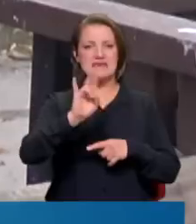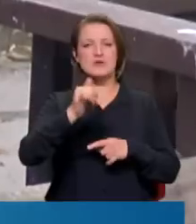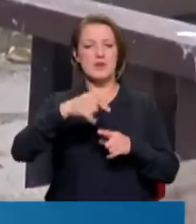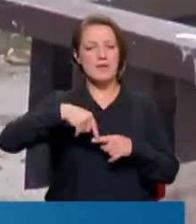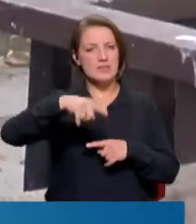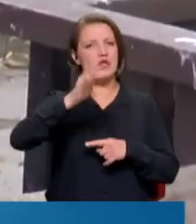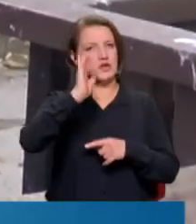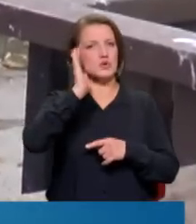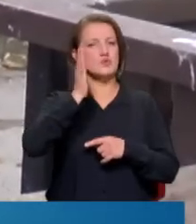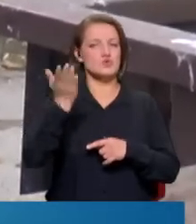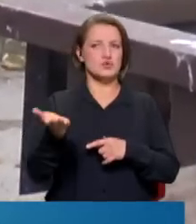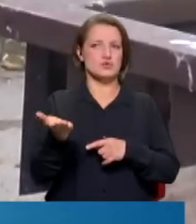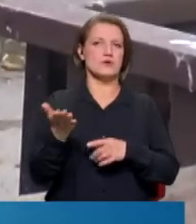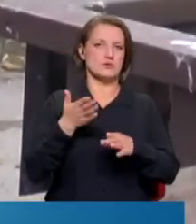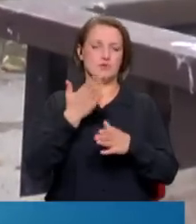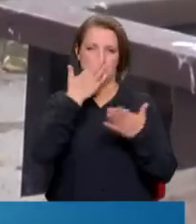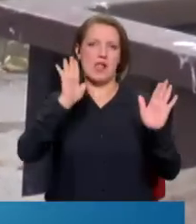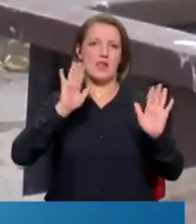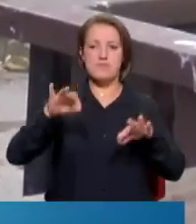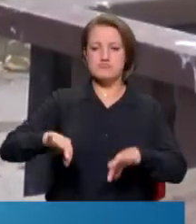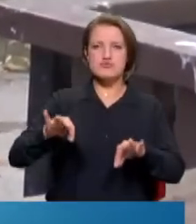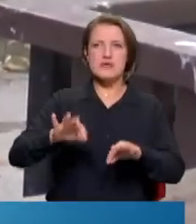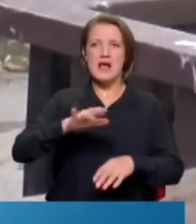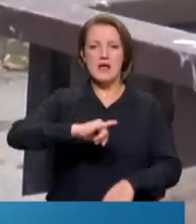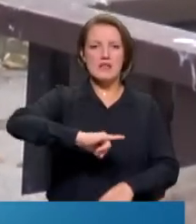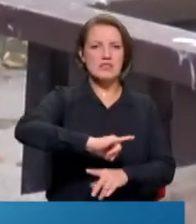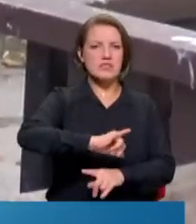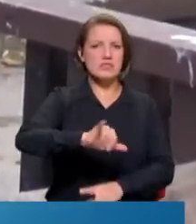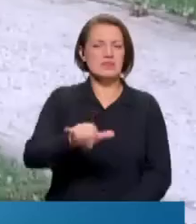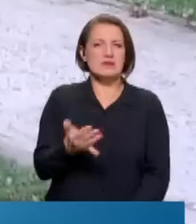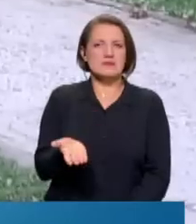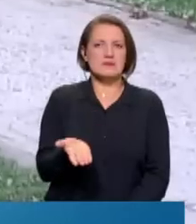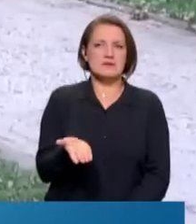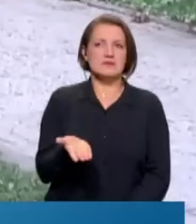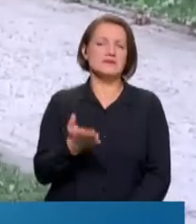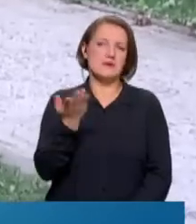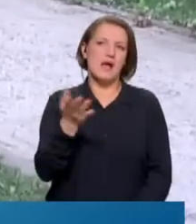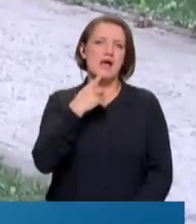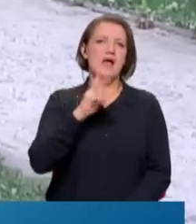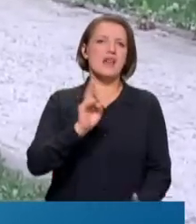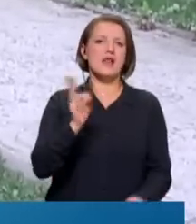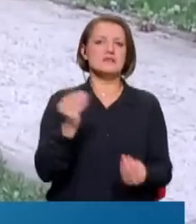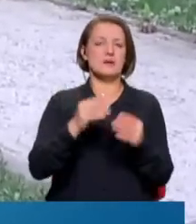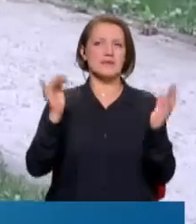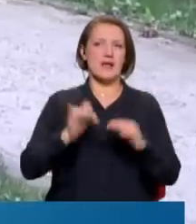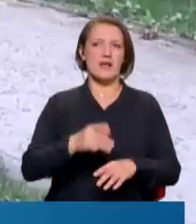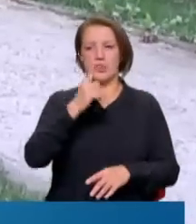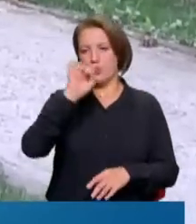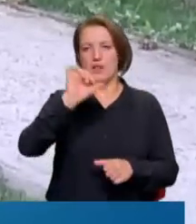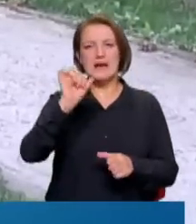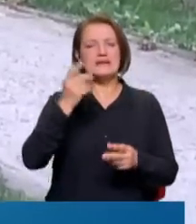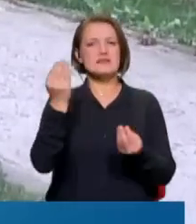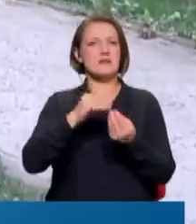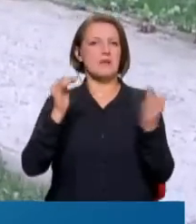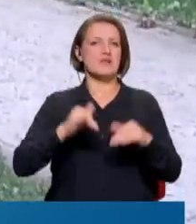30 km gidiyorsun doğal ama burada her tarafa yaya gidebilecek bir yer elektriği de zam geldi Yarın doğalgaza zam